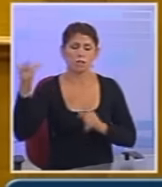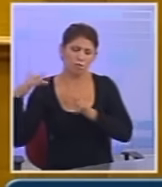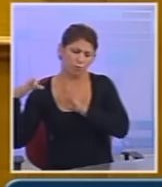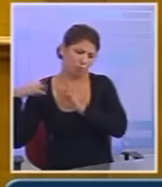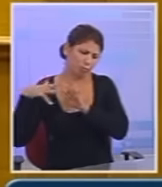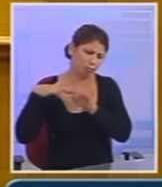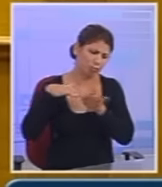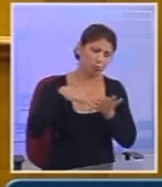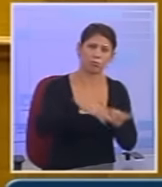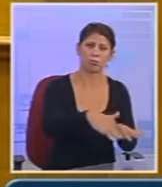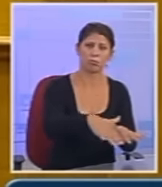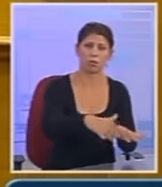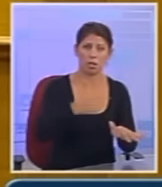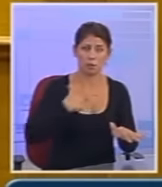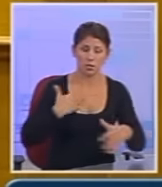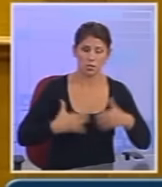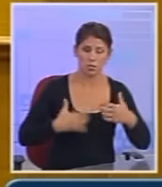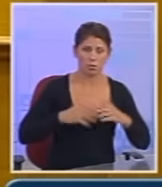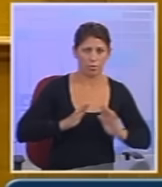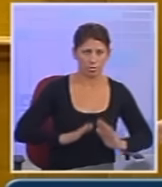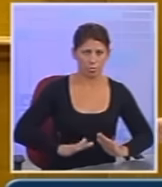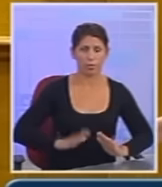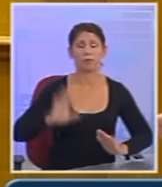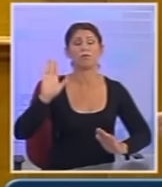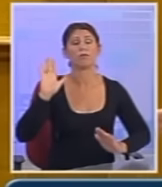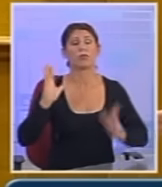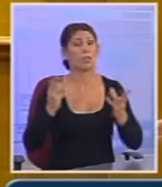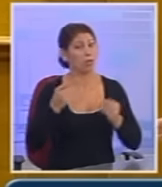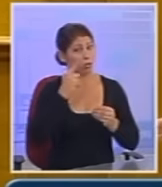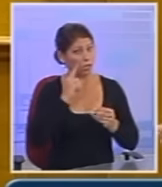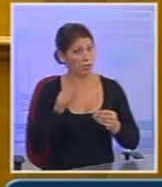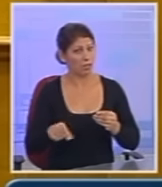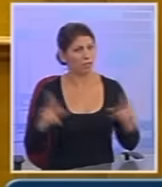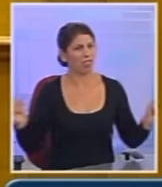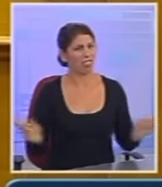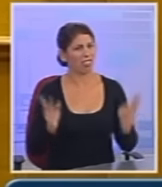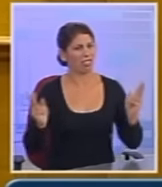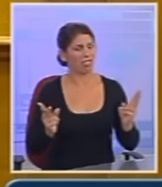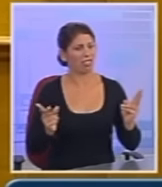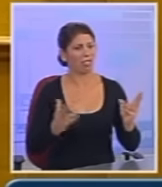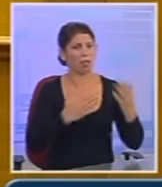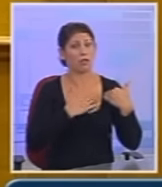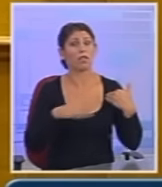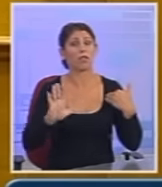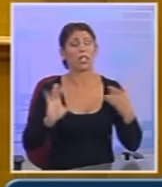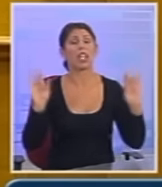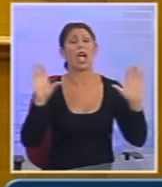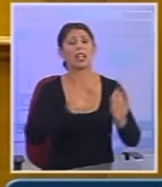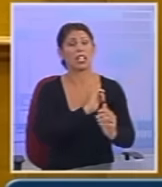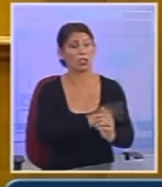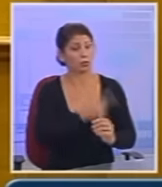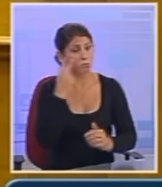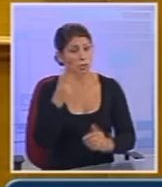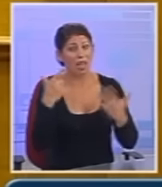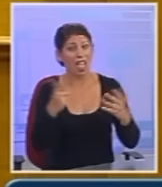δεν καταλαγιάζουν τις ανησυχίες μας. Θα είναι δραματικό αν συνεχιστεί αυτή η ελαφρότητα, η ανευθυνότητα, η ανικανότητα που συναντήσαμε το